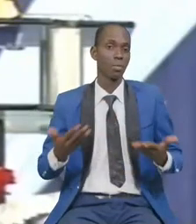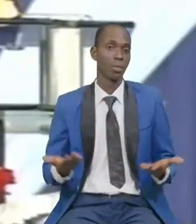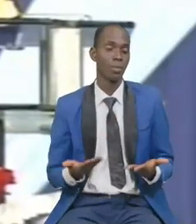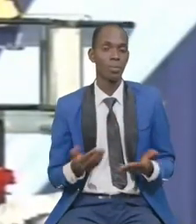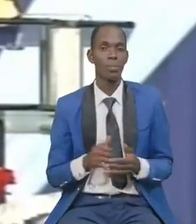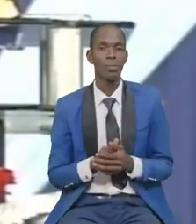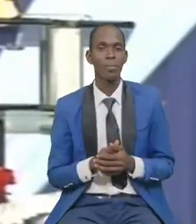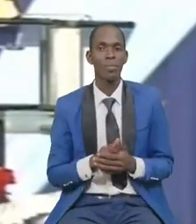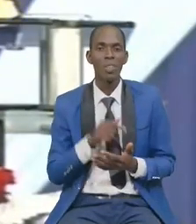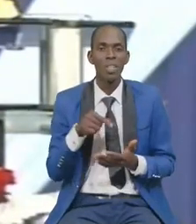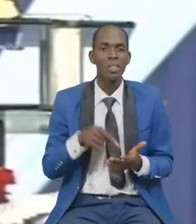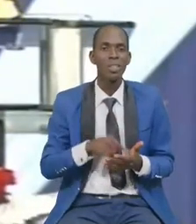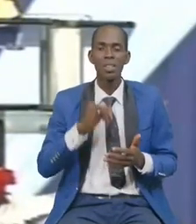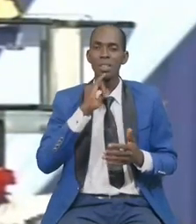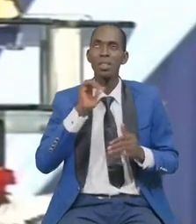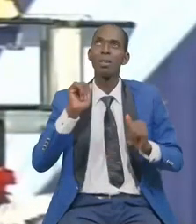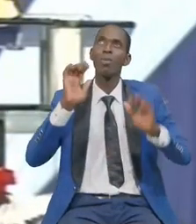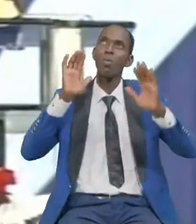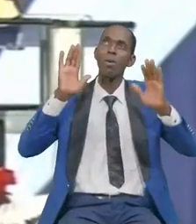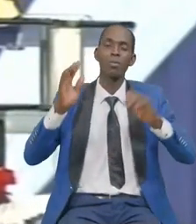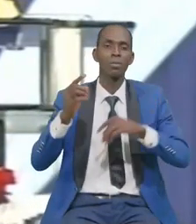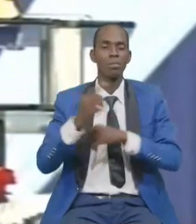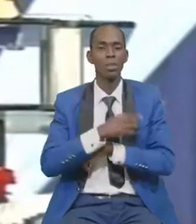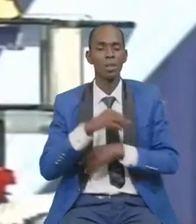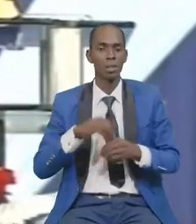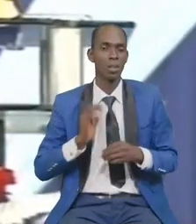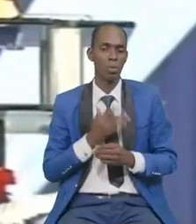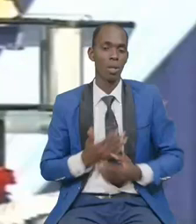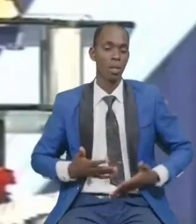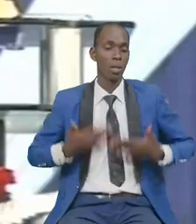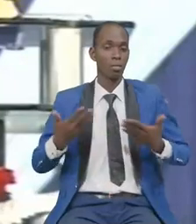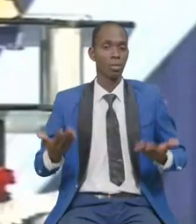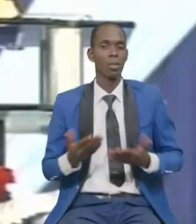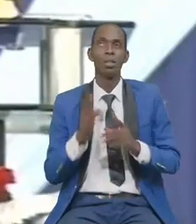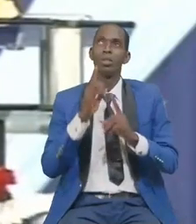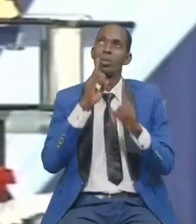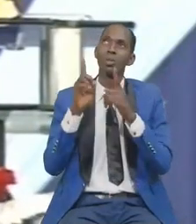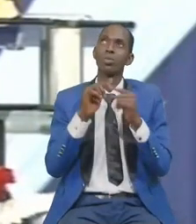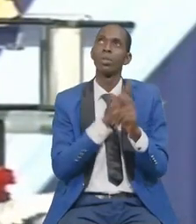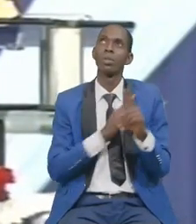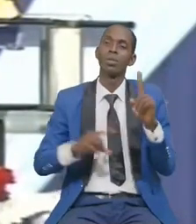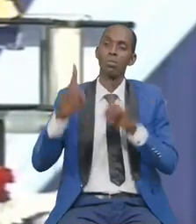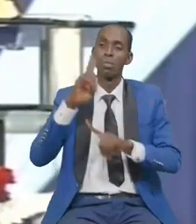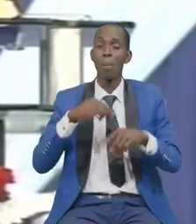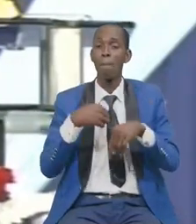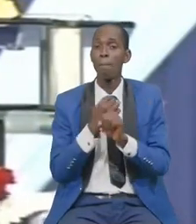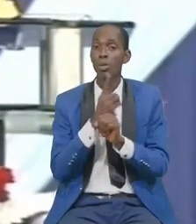C'est un jour merveilleux dans nos vies aujourd'hui. Parle au Seigneur. Sois sûr que tu es né de